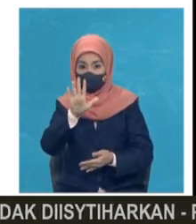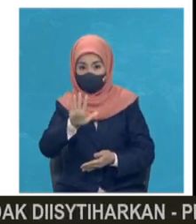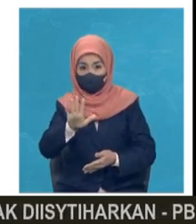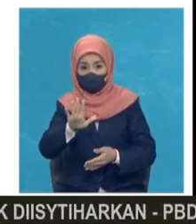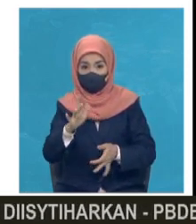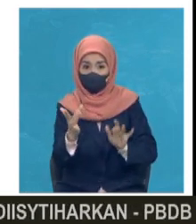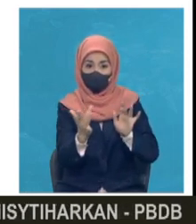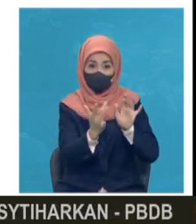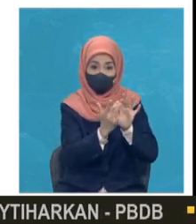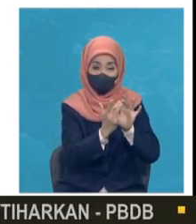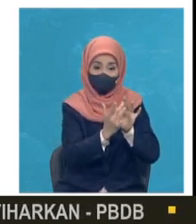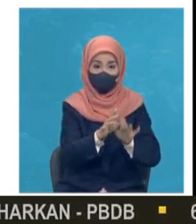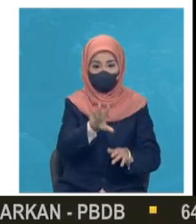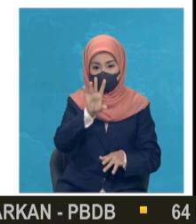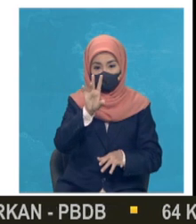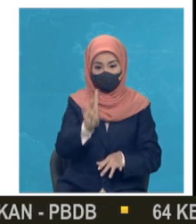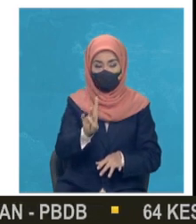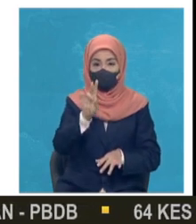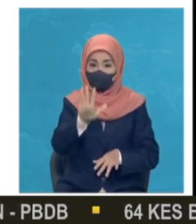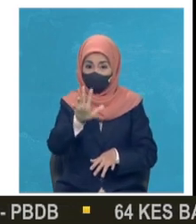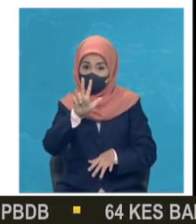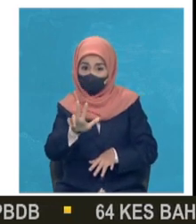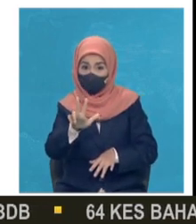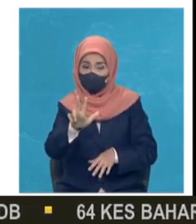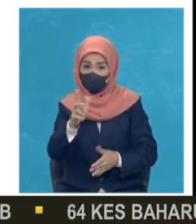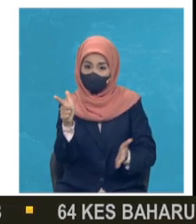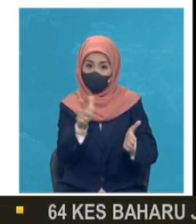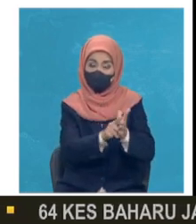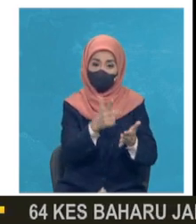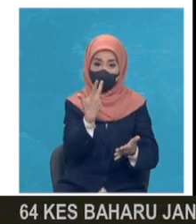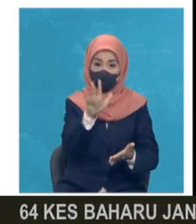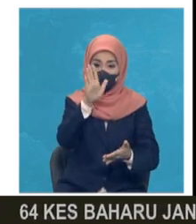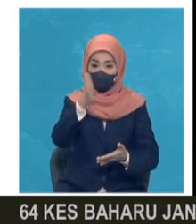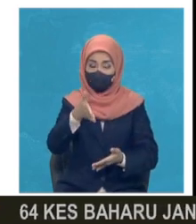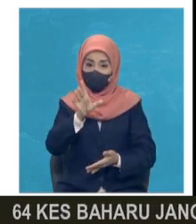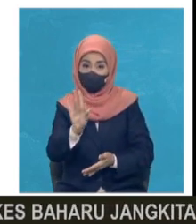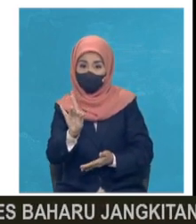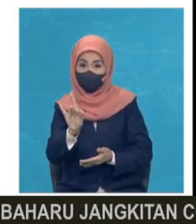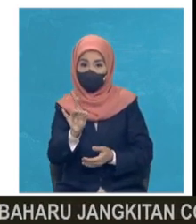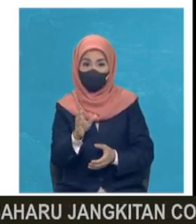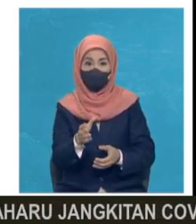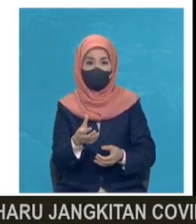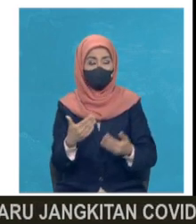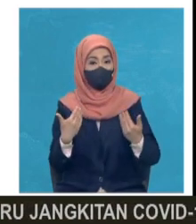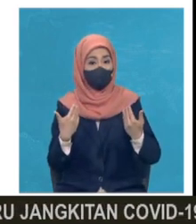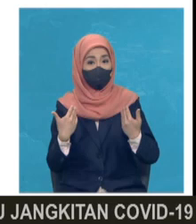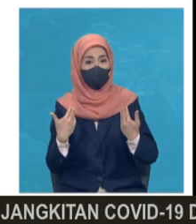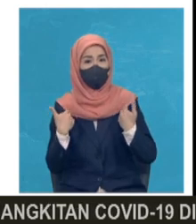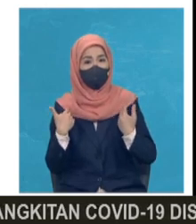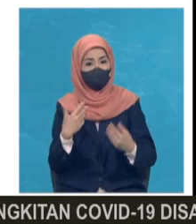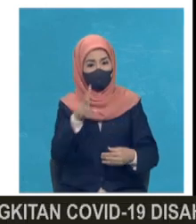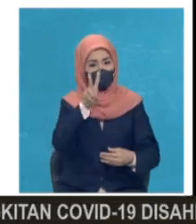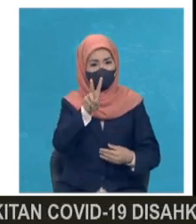telah dikaitkan dengan casing 573 Yang dilaporkan pada 13 Agustus manakala terdapat 24